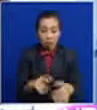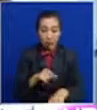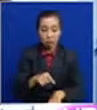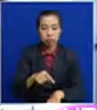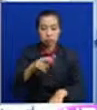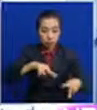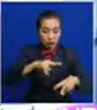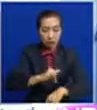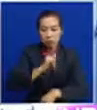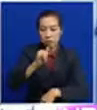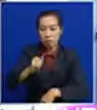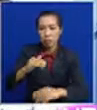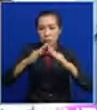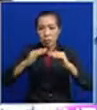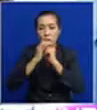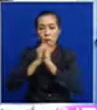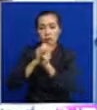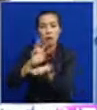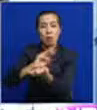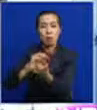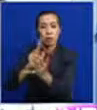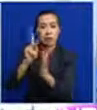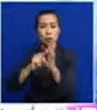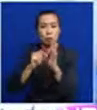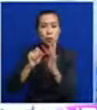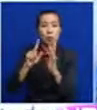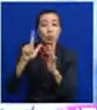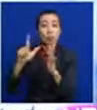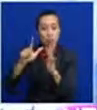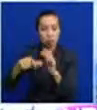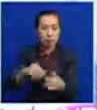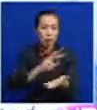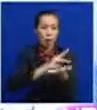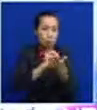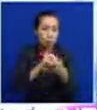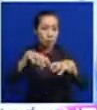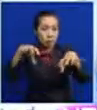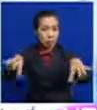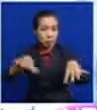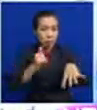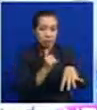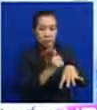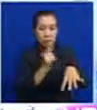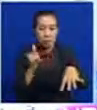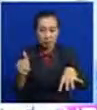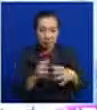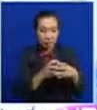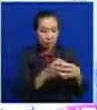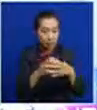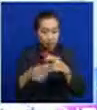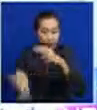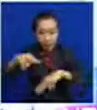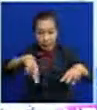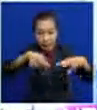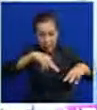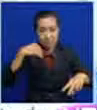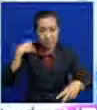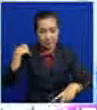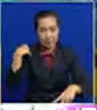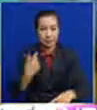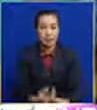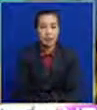ที่ไปเยี่ยมโรงเจมูลนิธิกุศลศรัทธาแล้วก็มูลนิธิมุทิตาจิตธรรมสถานอีก2สถานที่โรงเจขนาดใหญ่นะค